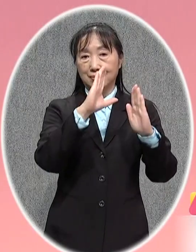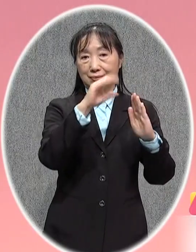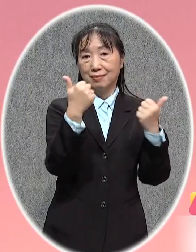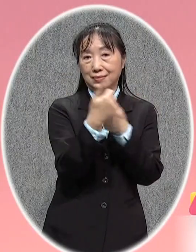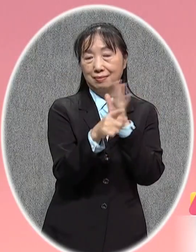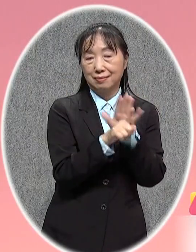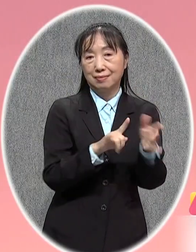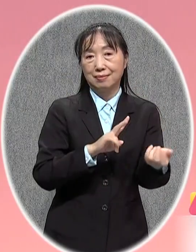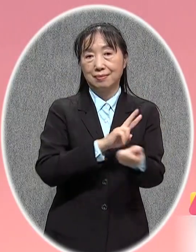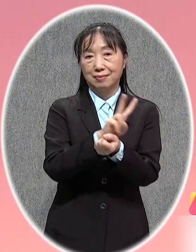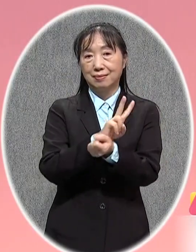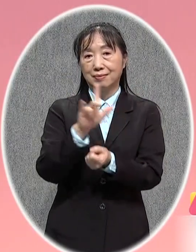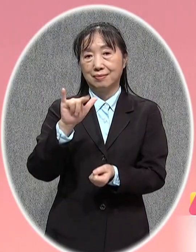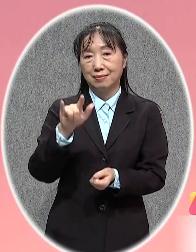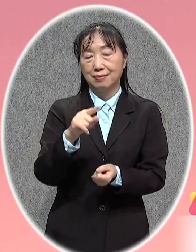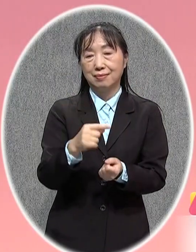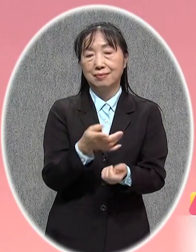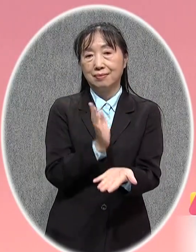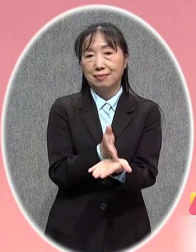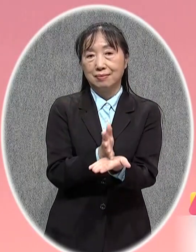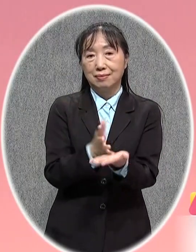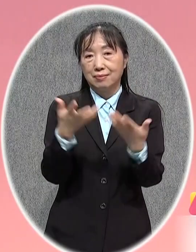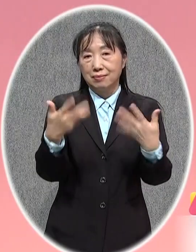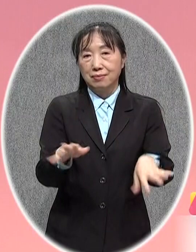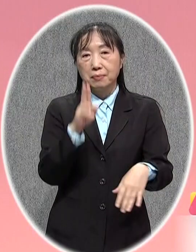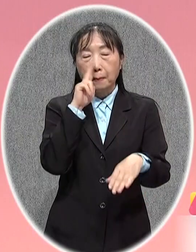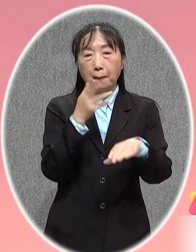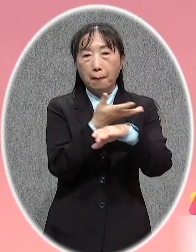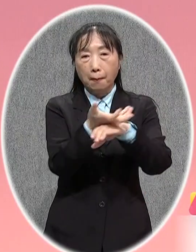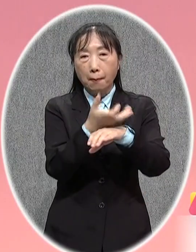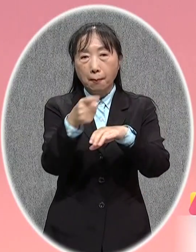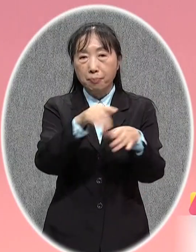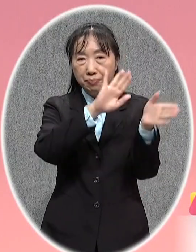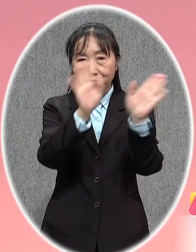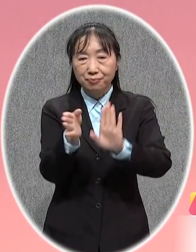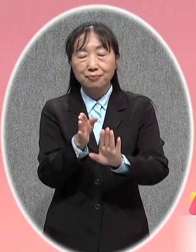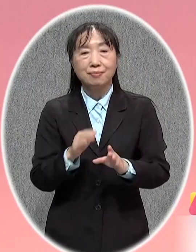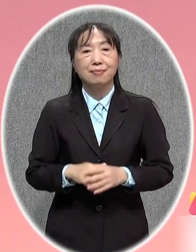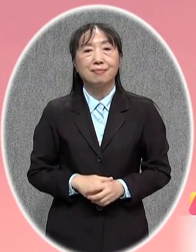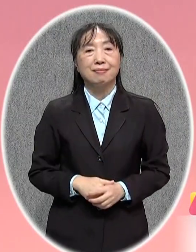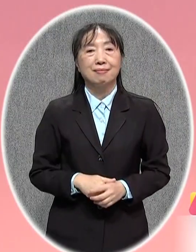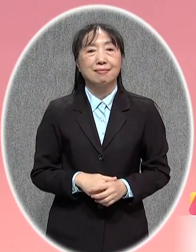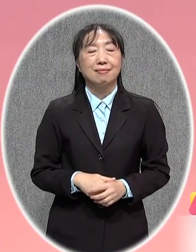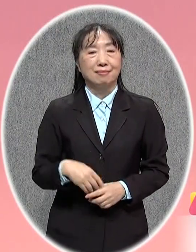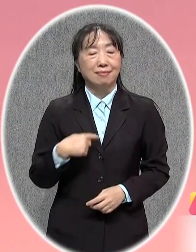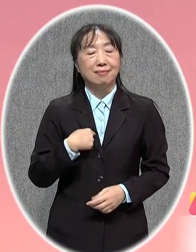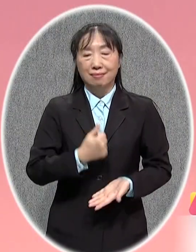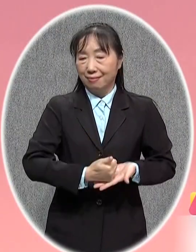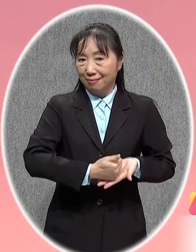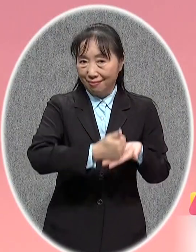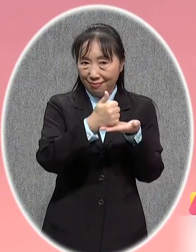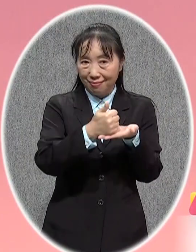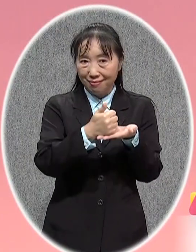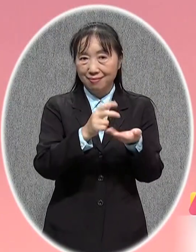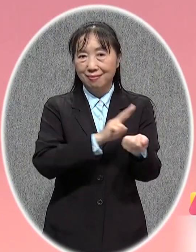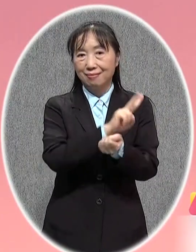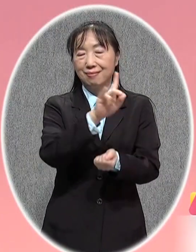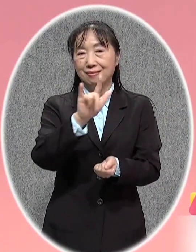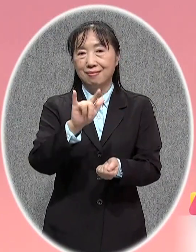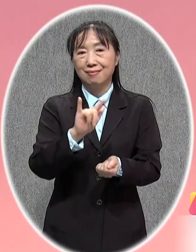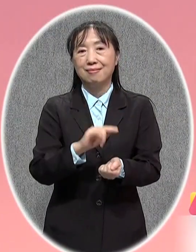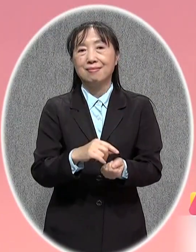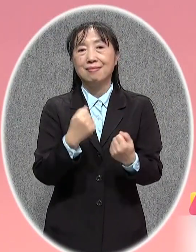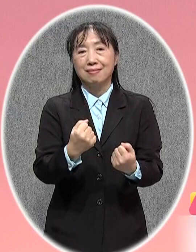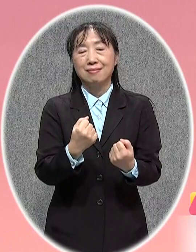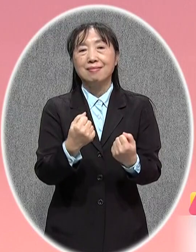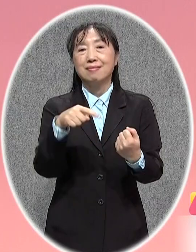表林老师讲了非常多这个藻礁生态的这样的议题，其实我非常佩服林老师在